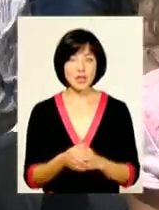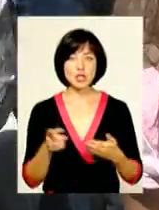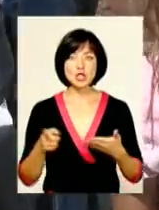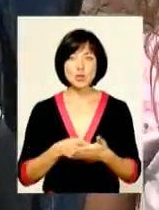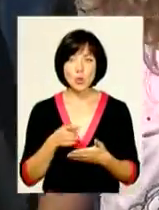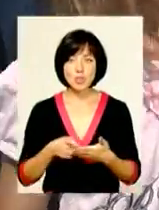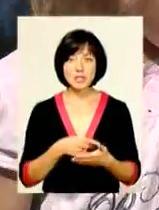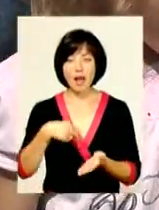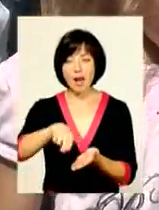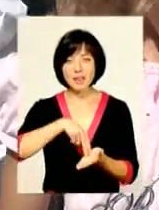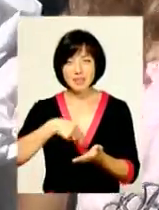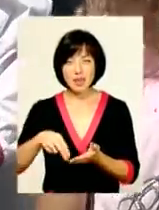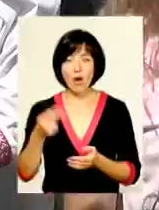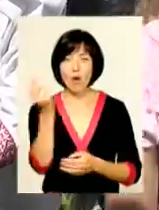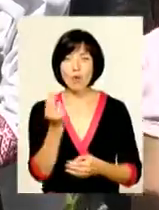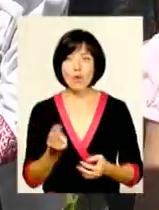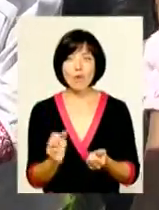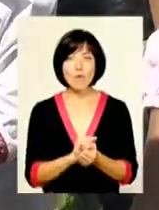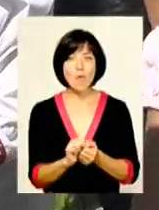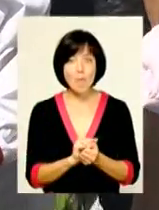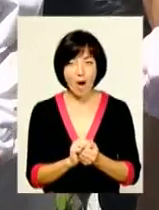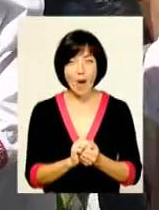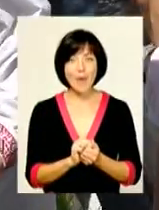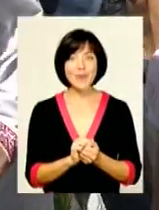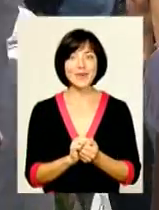Зошити і краски, і кольорову бумагу,